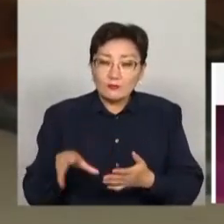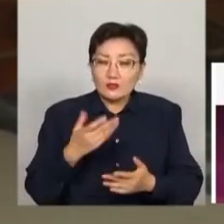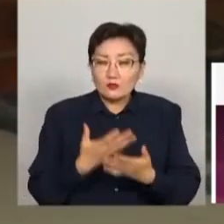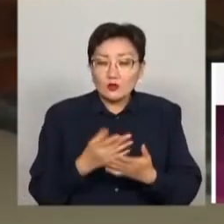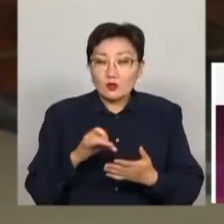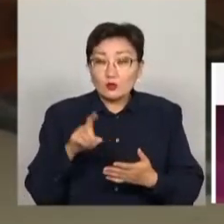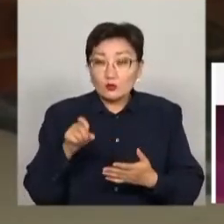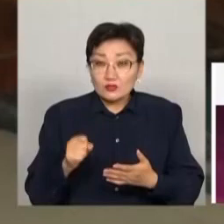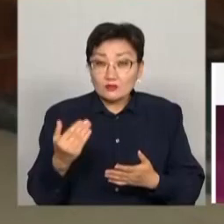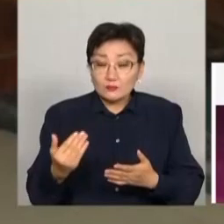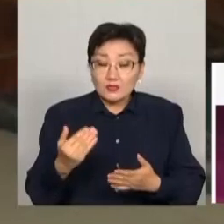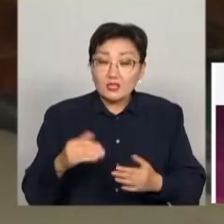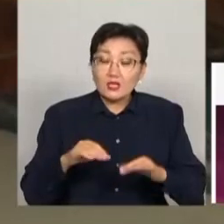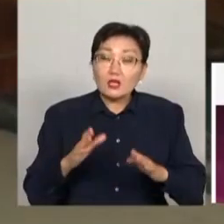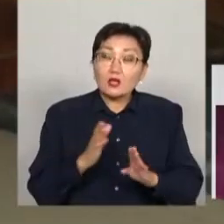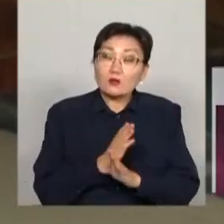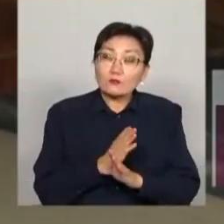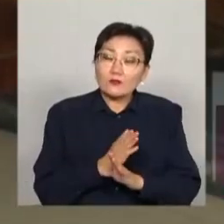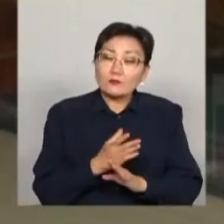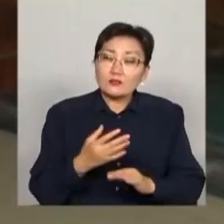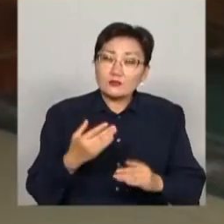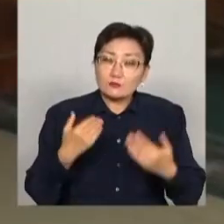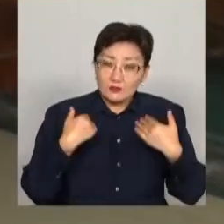apamız sol tabiqatı jayı kalgan